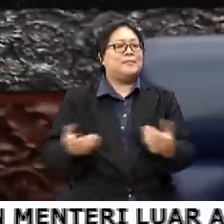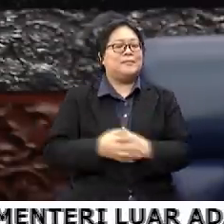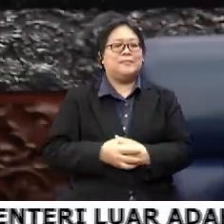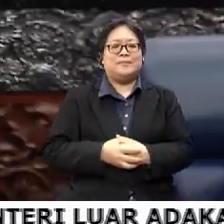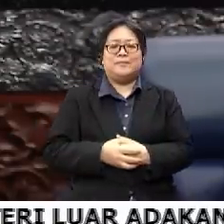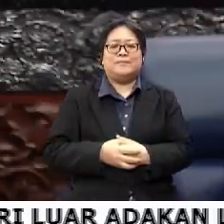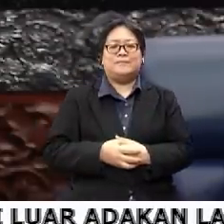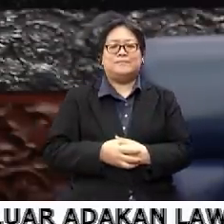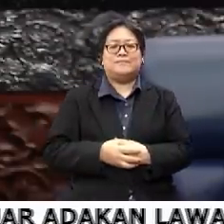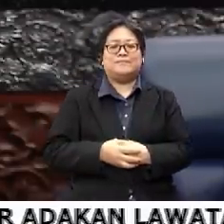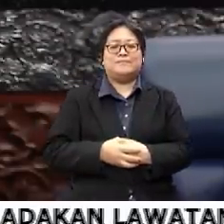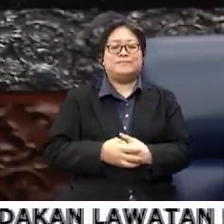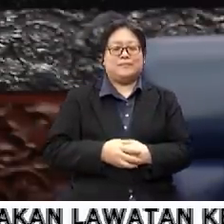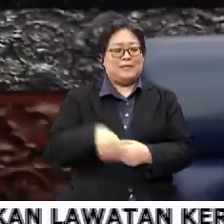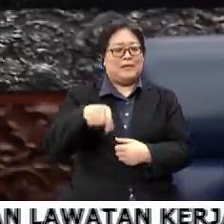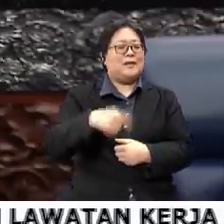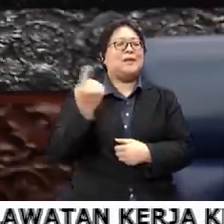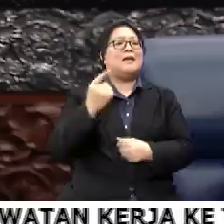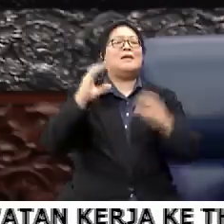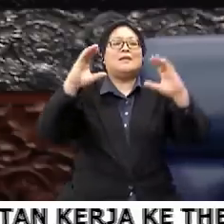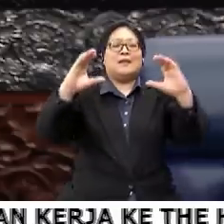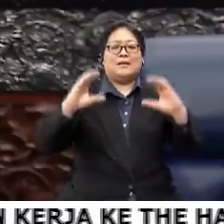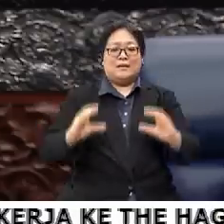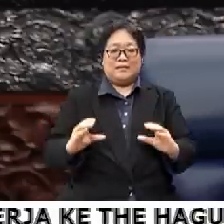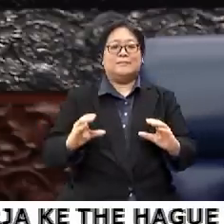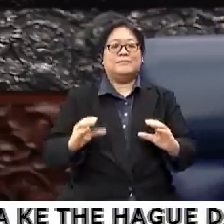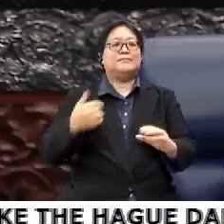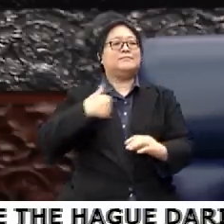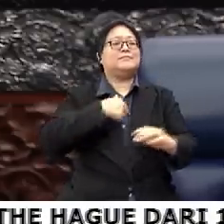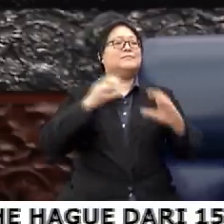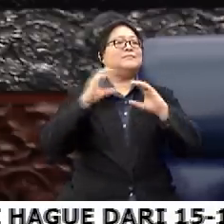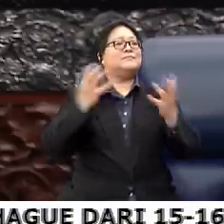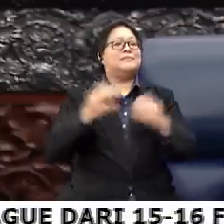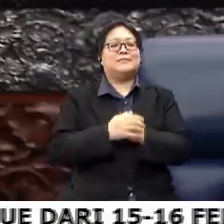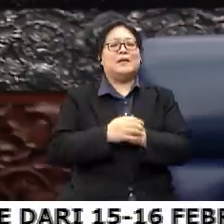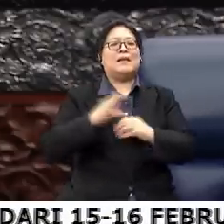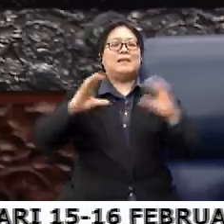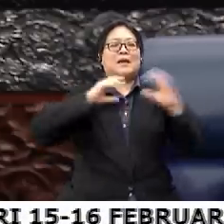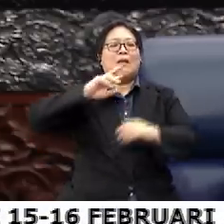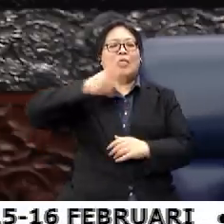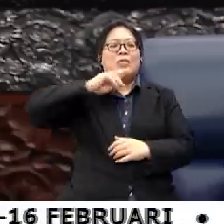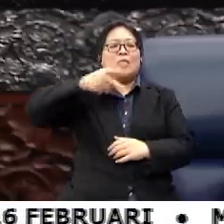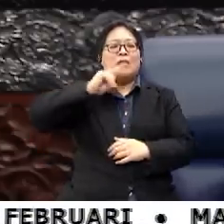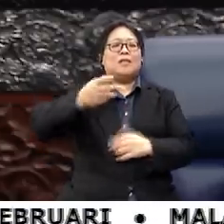izin. Ini satu lagi langkah yang kita katakan tadi bikin tak serupa cakap.